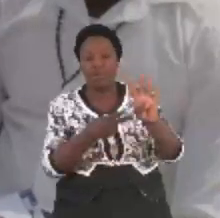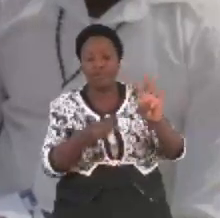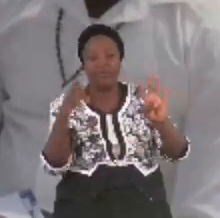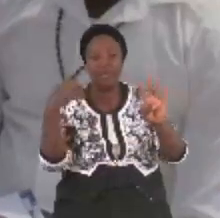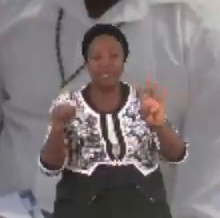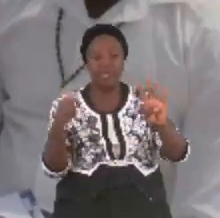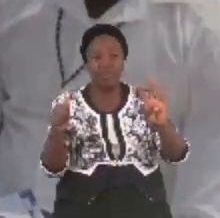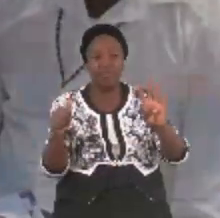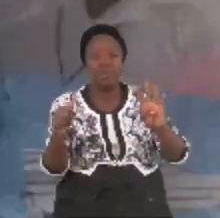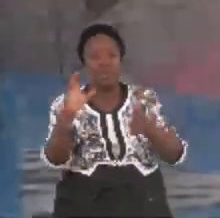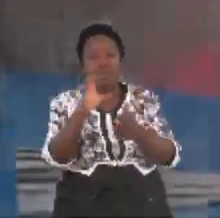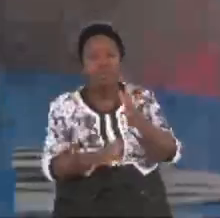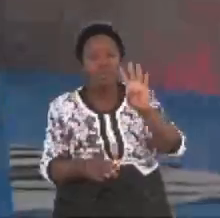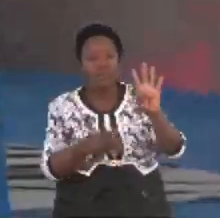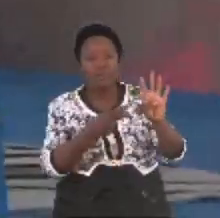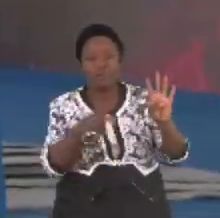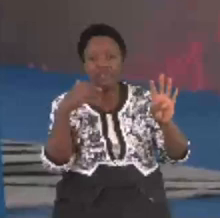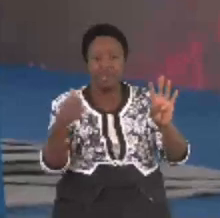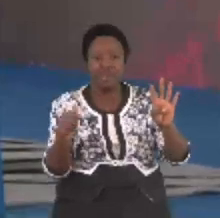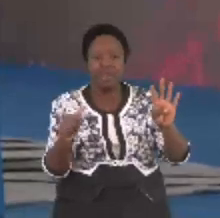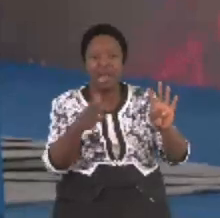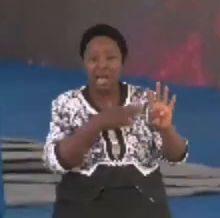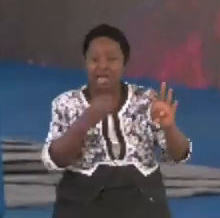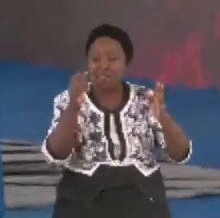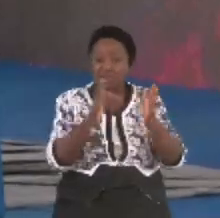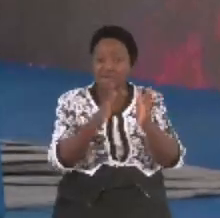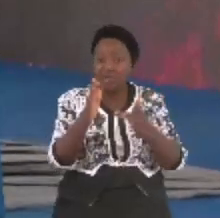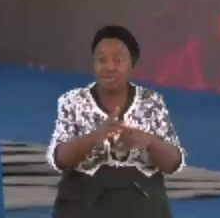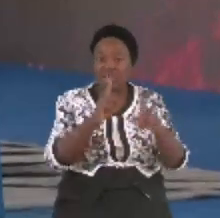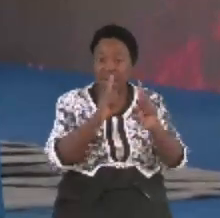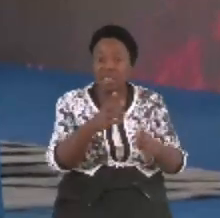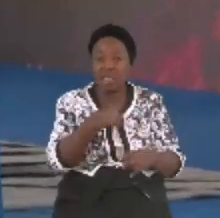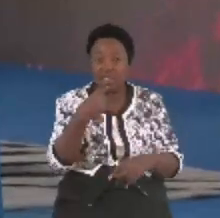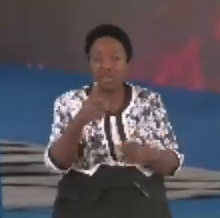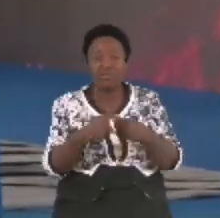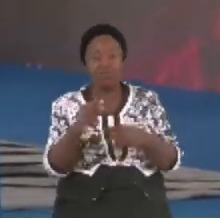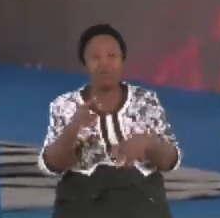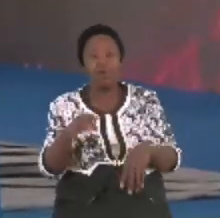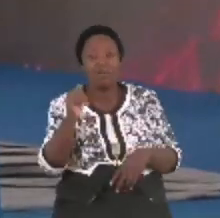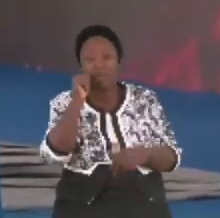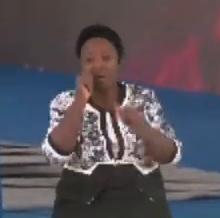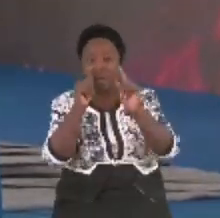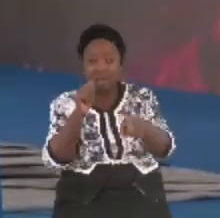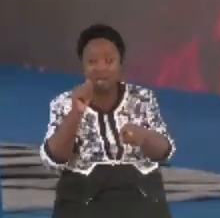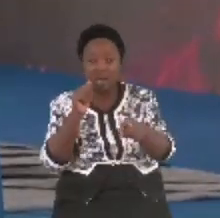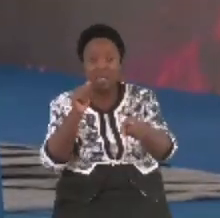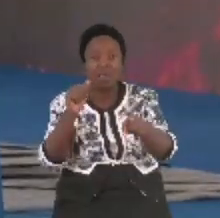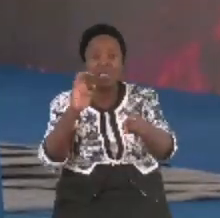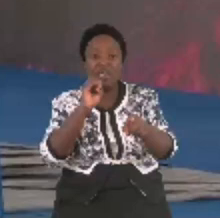verset 10. Chapitre 4, verset 10, Jésus lui répondit, « Si tu connaissais le don de Dieu,